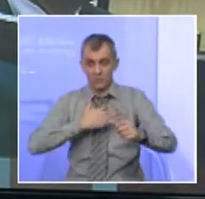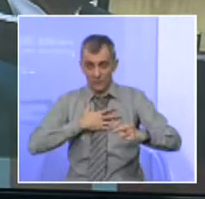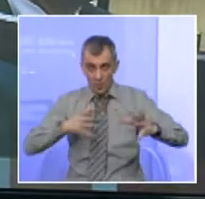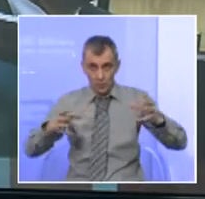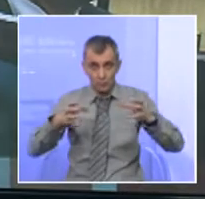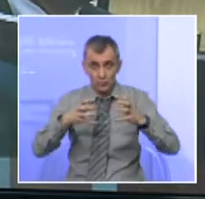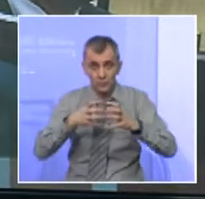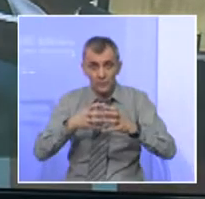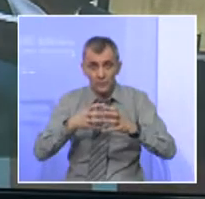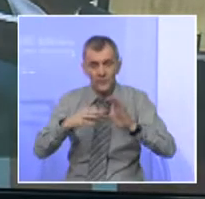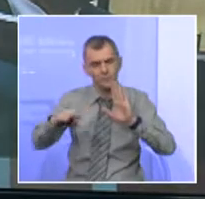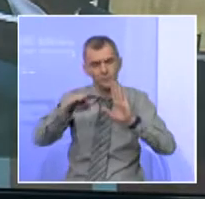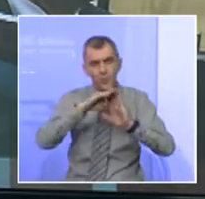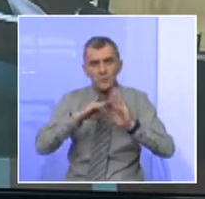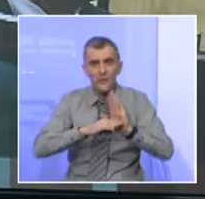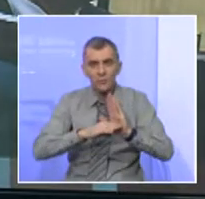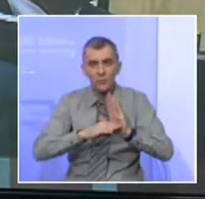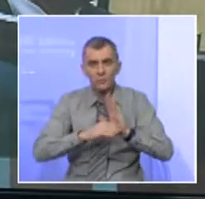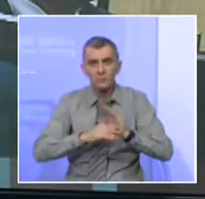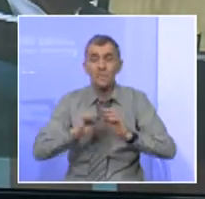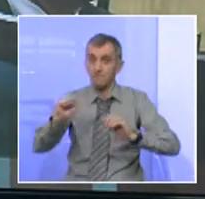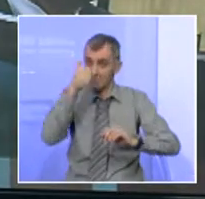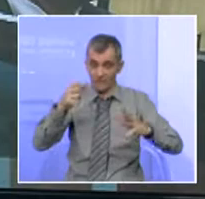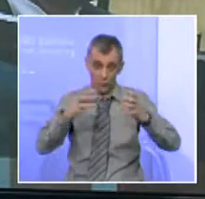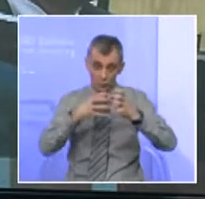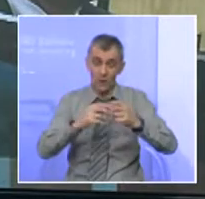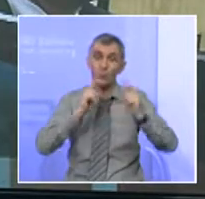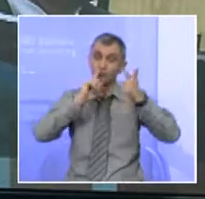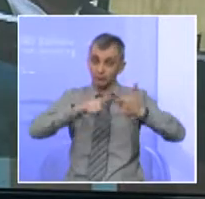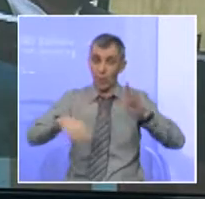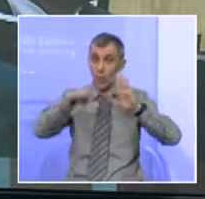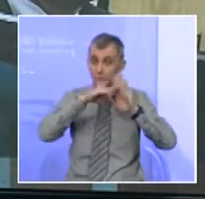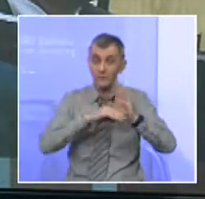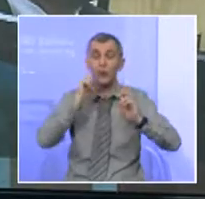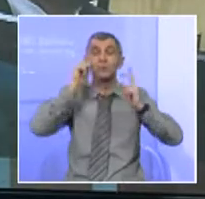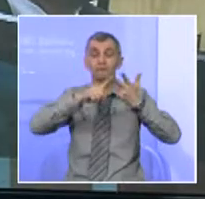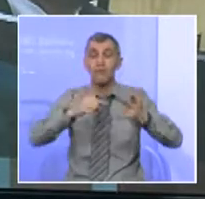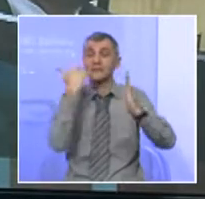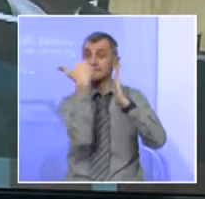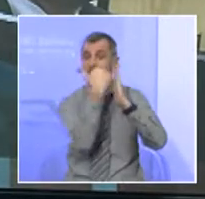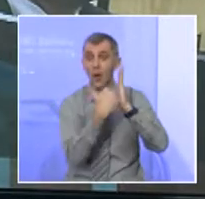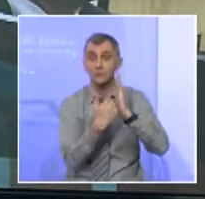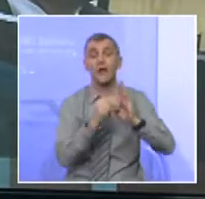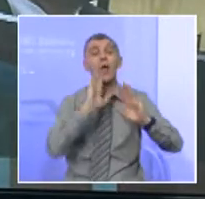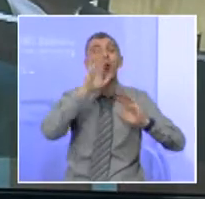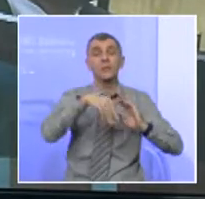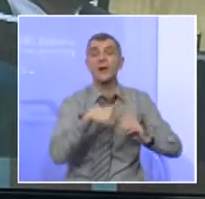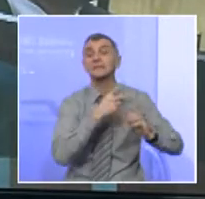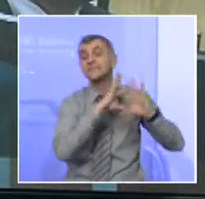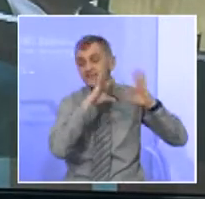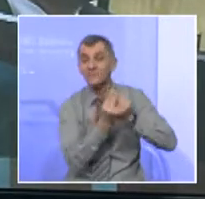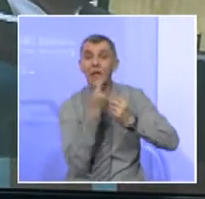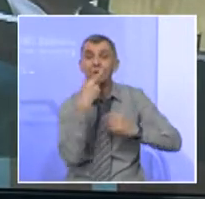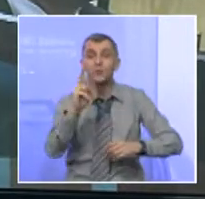društvenu, ustavnu, prvo društvenu, da. Pa ustavnu, pa zakonsku, pa onda sve druge obaveze prema